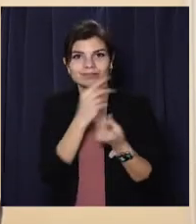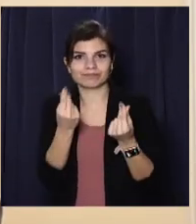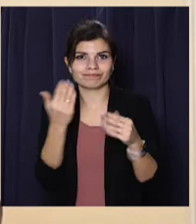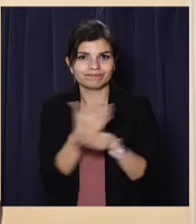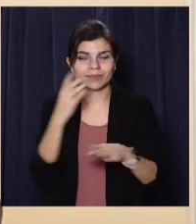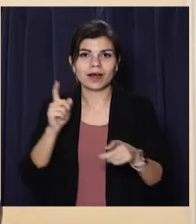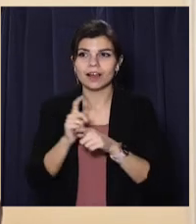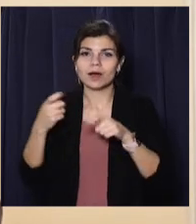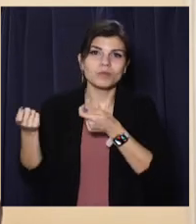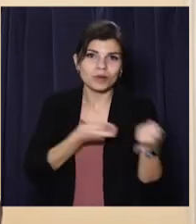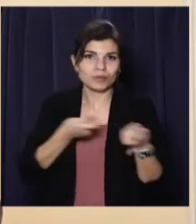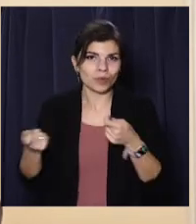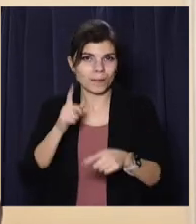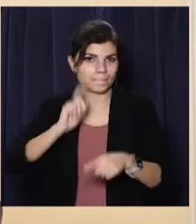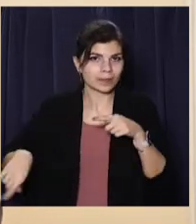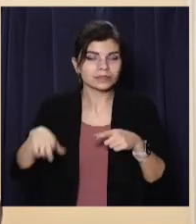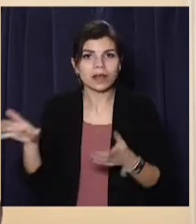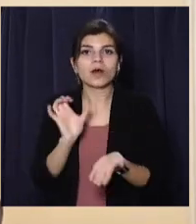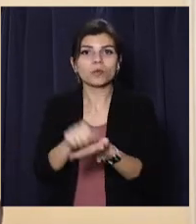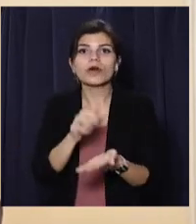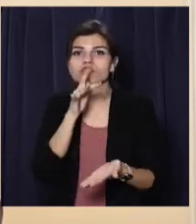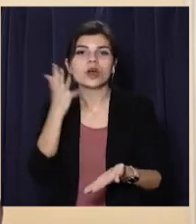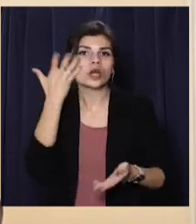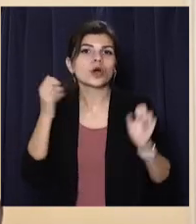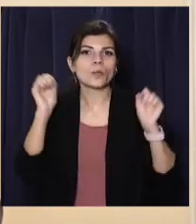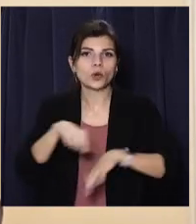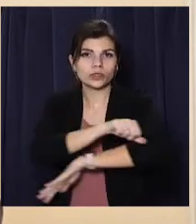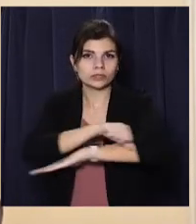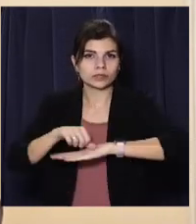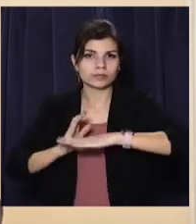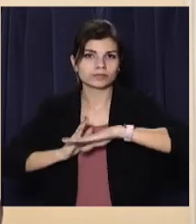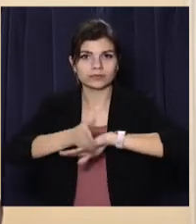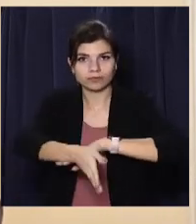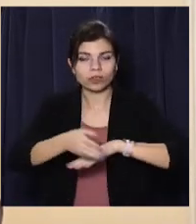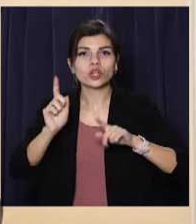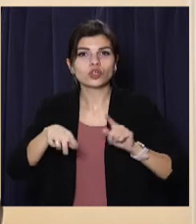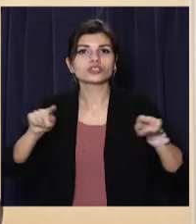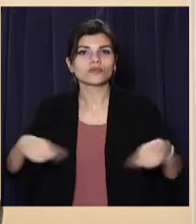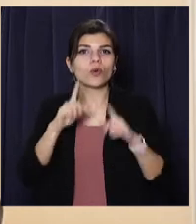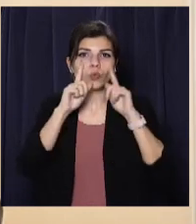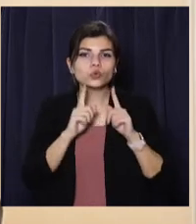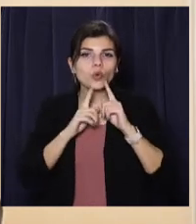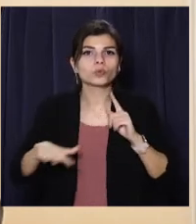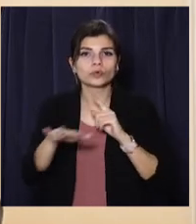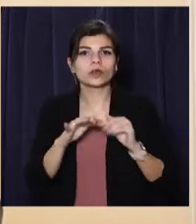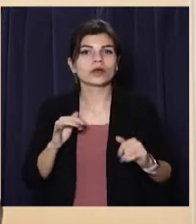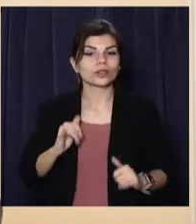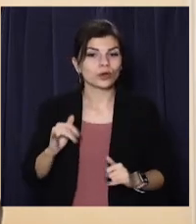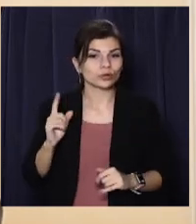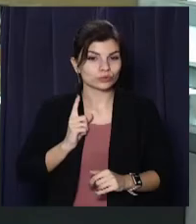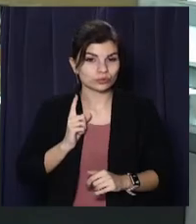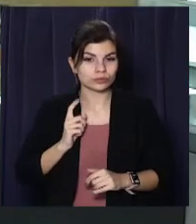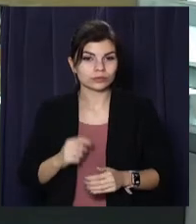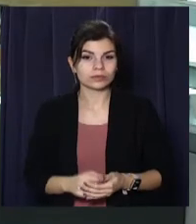роботи черги доволі проста. Бронювання часу, коли можна перетнути кордон, також будуть створені комфортні зони очікування.